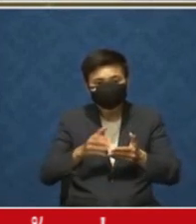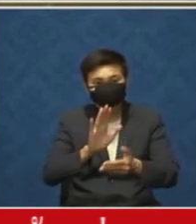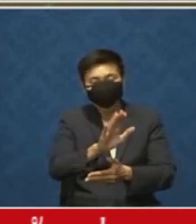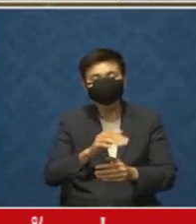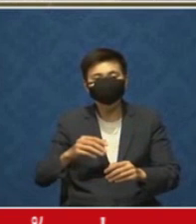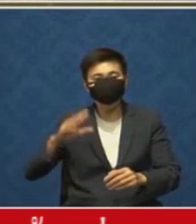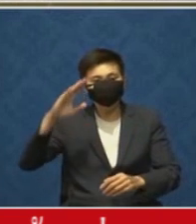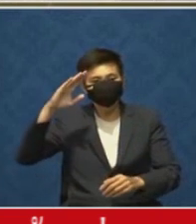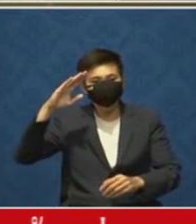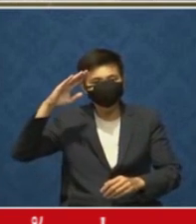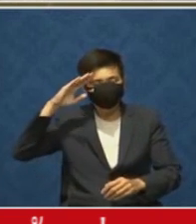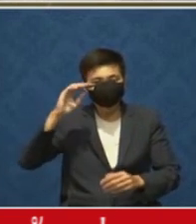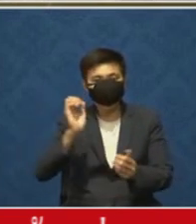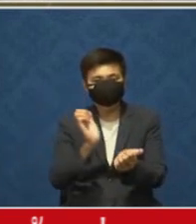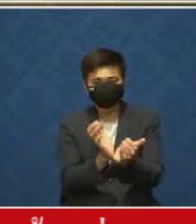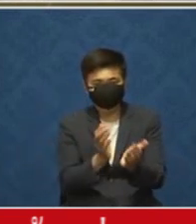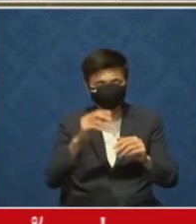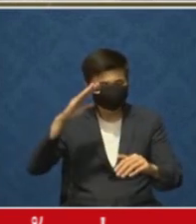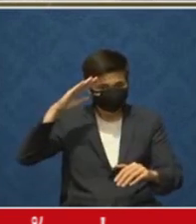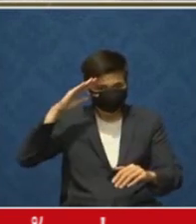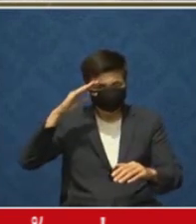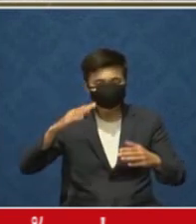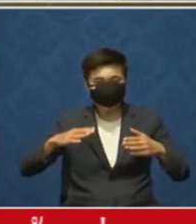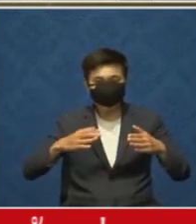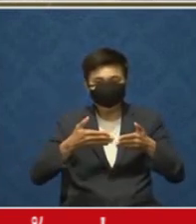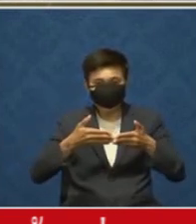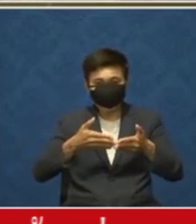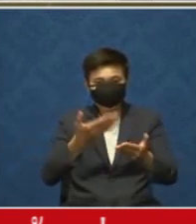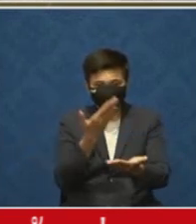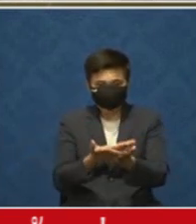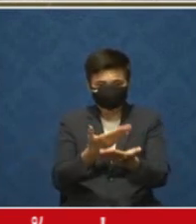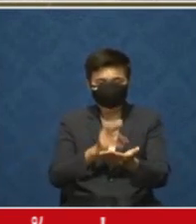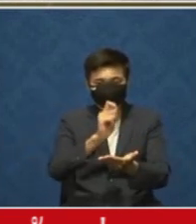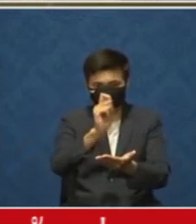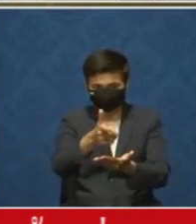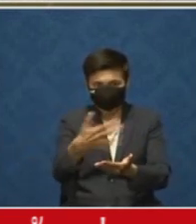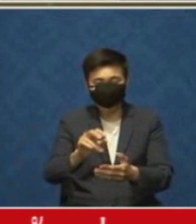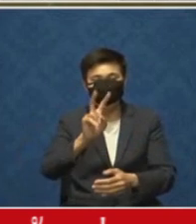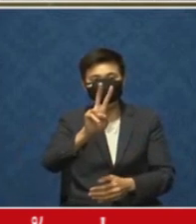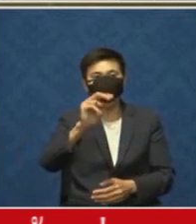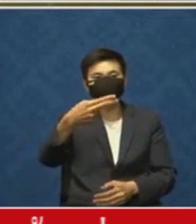องทัพเรือเนี่ยจ่ายเงินนะครับไปแล้วเนี่ยทั้งสิ้นเนี่ย